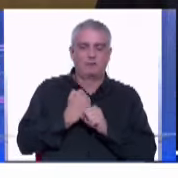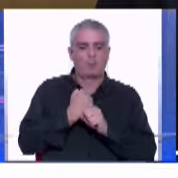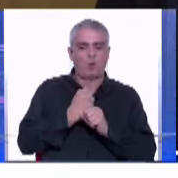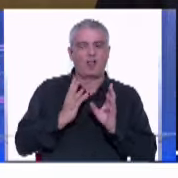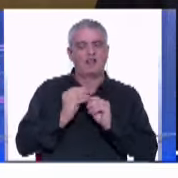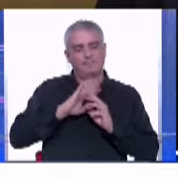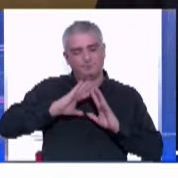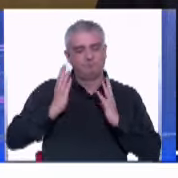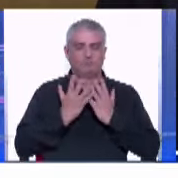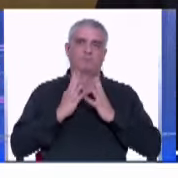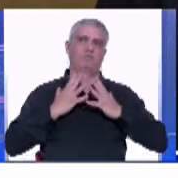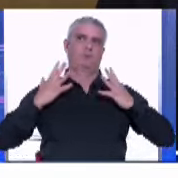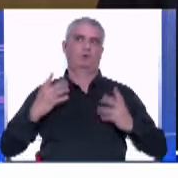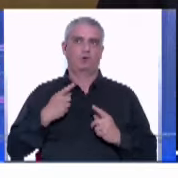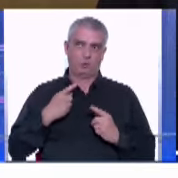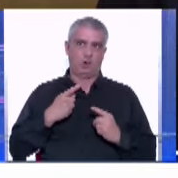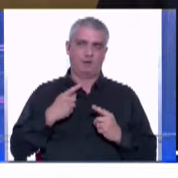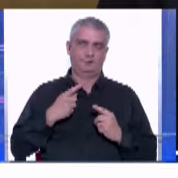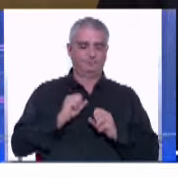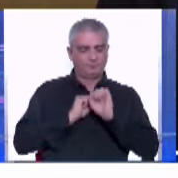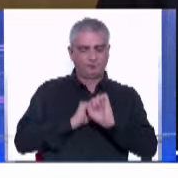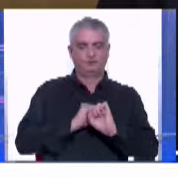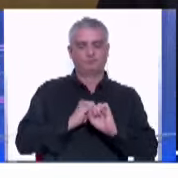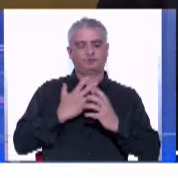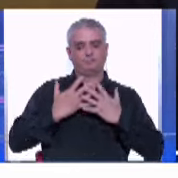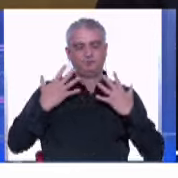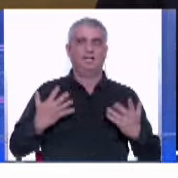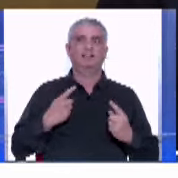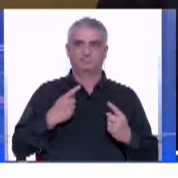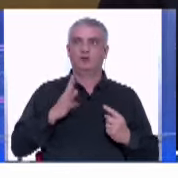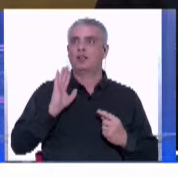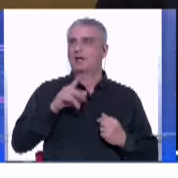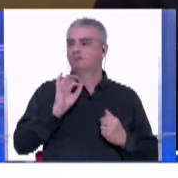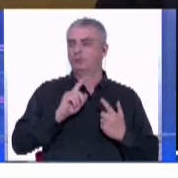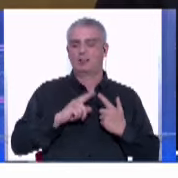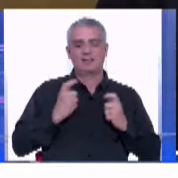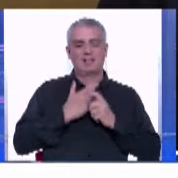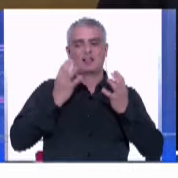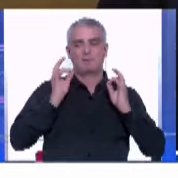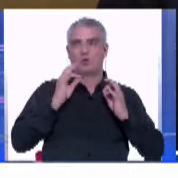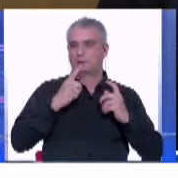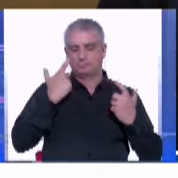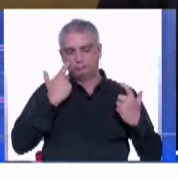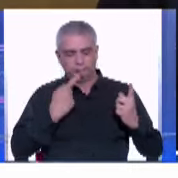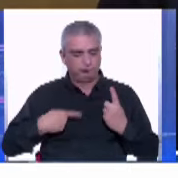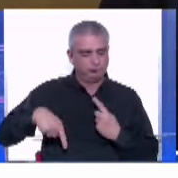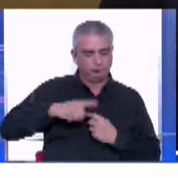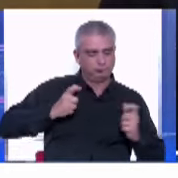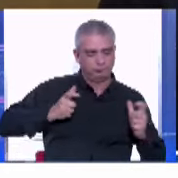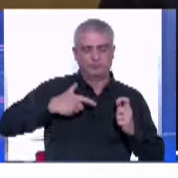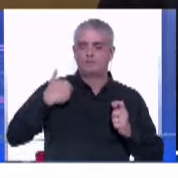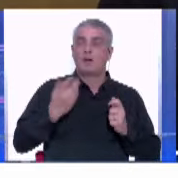עם מעטפת מאוד מאוד תומכת, אינטנסיבית, גם של יחידה מיוחדת שסוגרת את המעגל